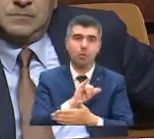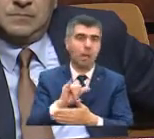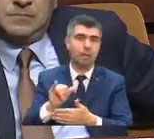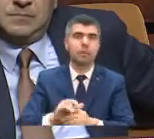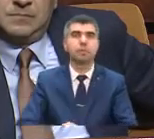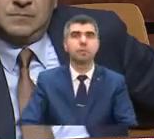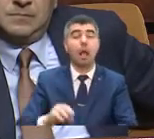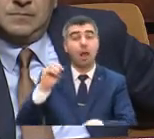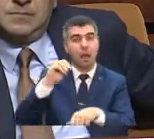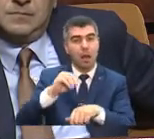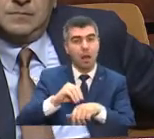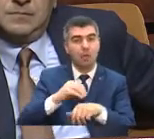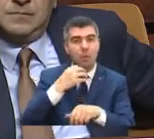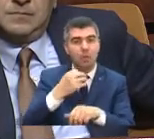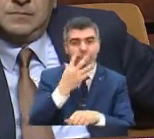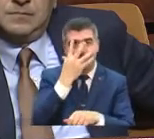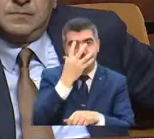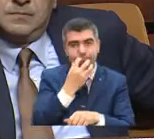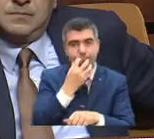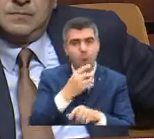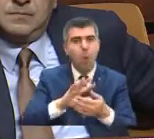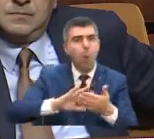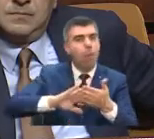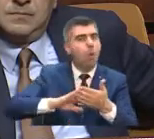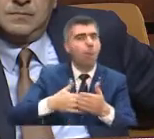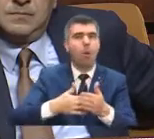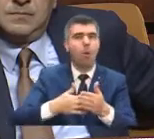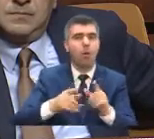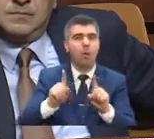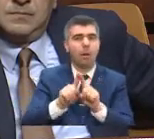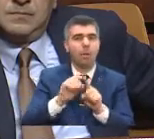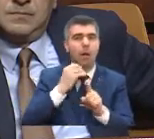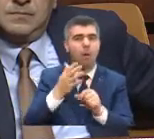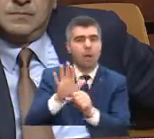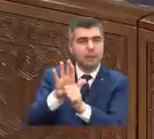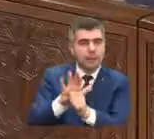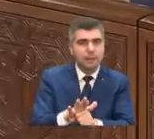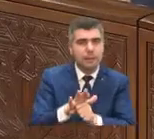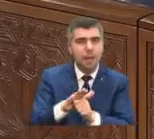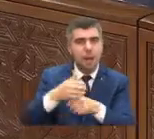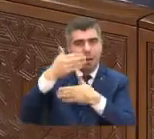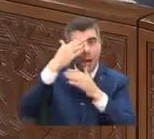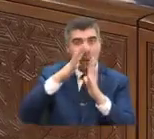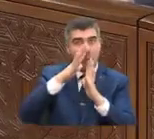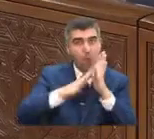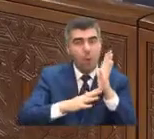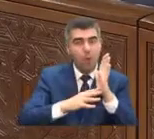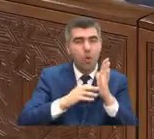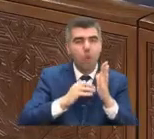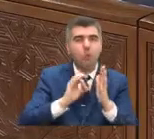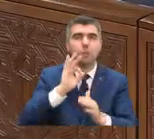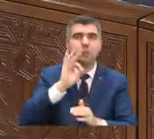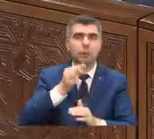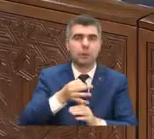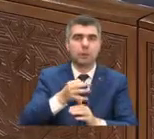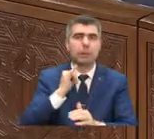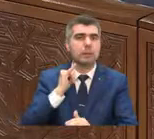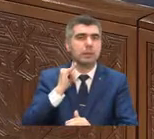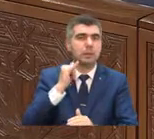كذلك نسجب أي عمل إجرامي لكي يمكن له يوسخ السمعة ديال المغرب أو يمس سمعة